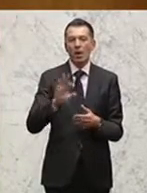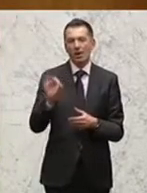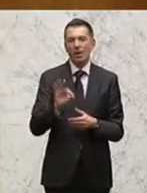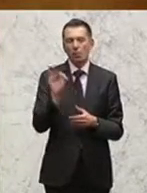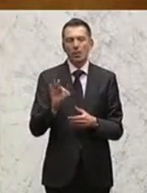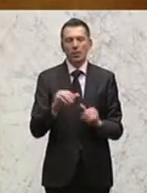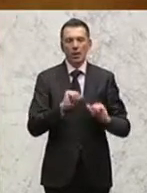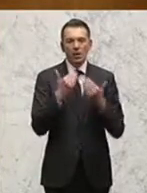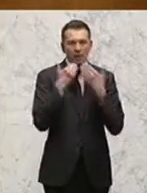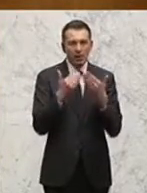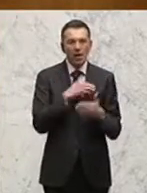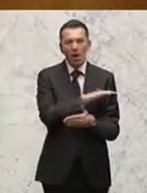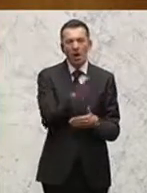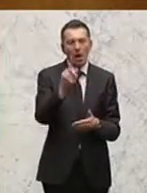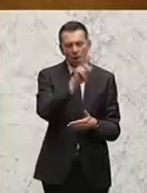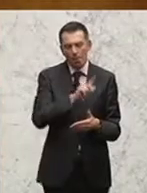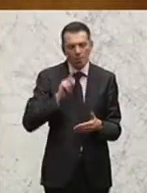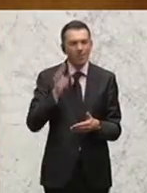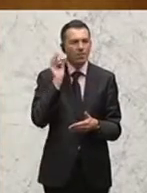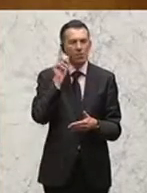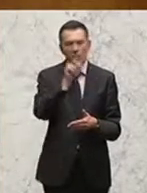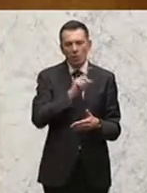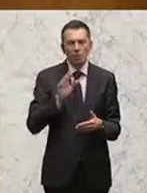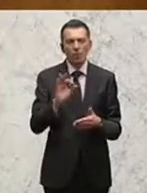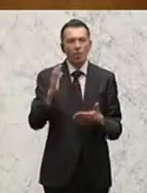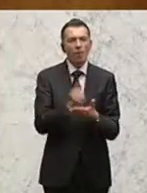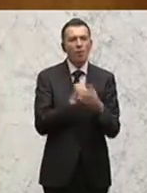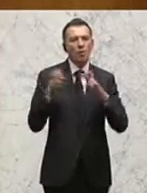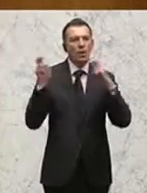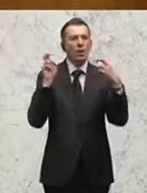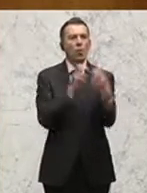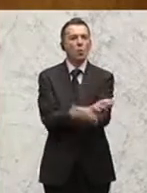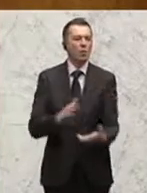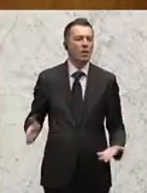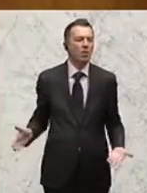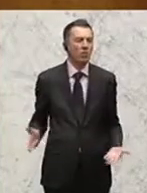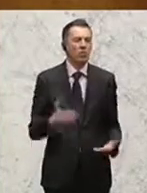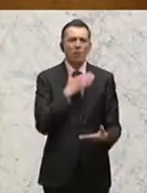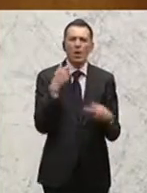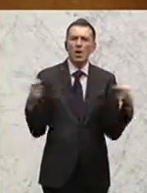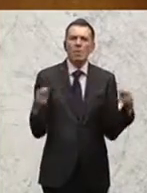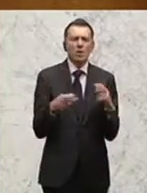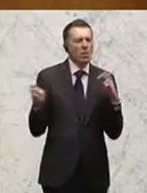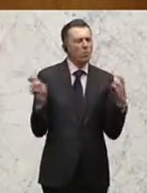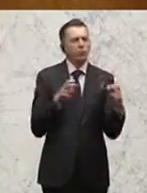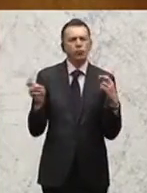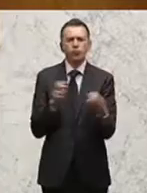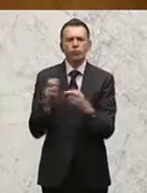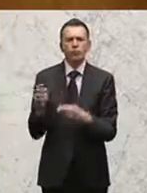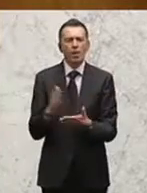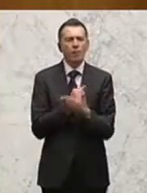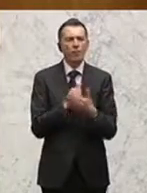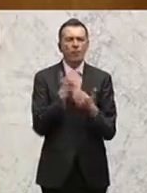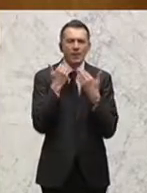all unseren Polizistinnen und Polizisten für die erfolgreiche Umsetzung vieler Maßnahmen. Danke